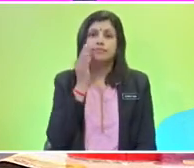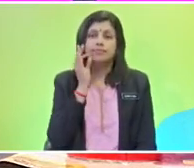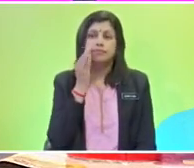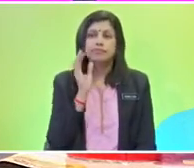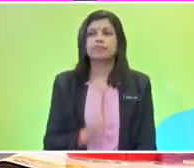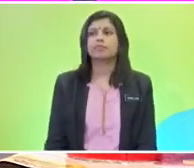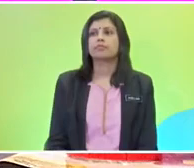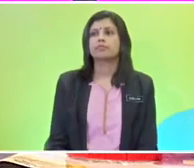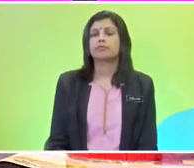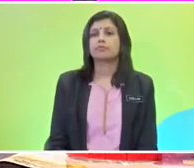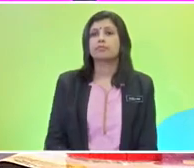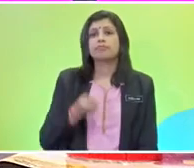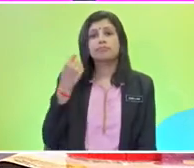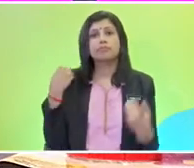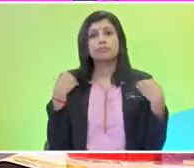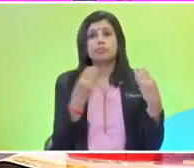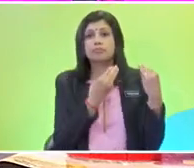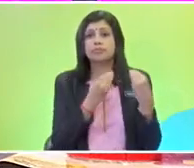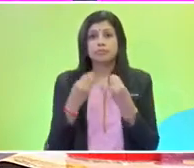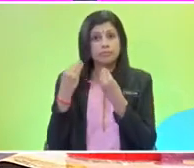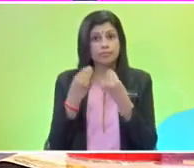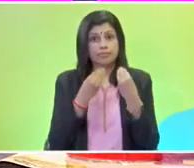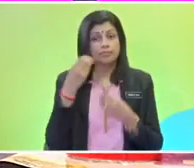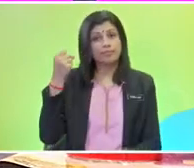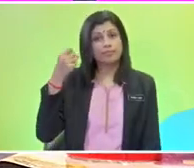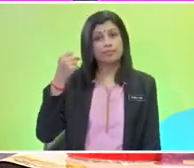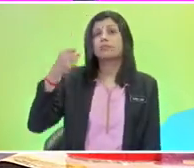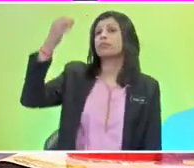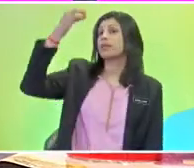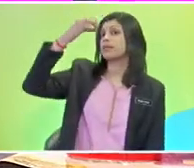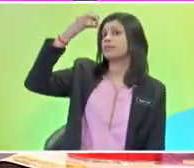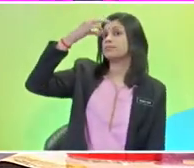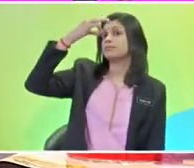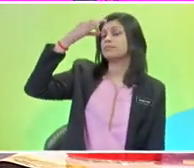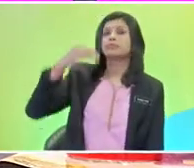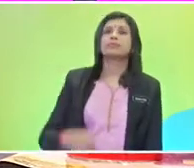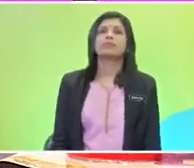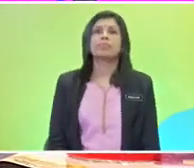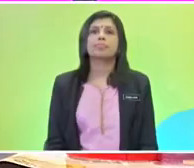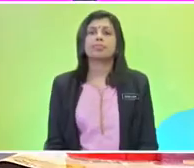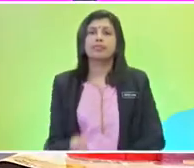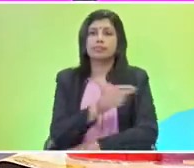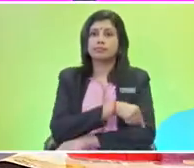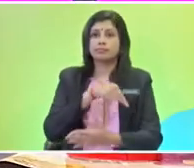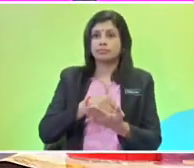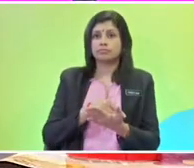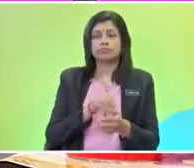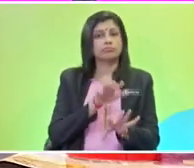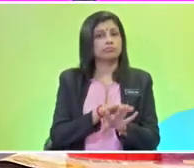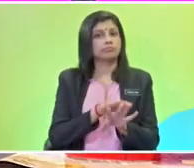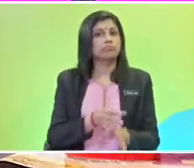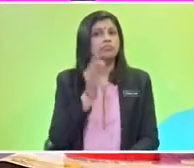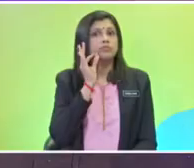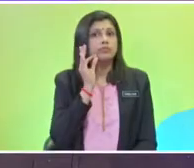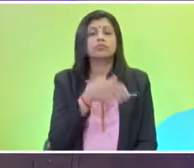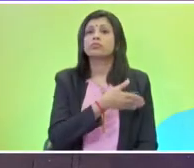susu, buah anggur dan macam-macam. Nah, jadi murid-murid macam-macam kita pelajari pada hari ini. Cikgu saya